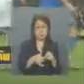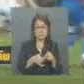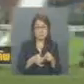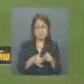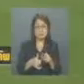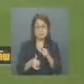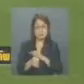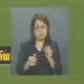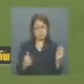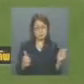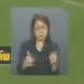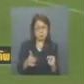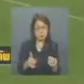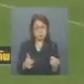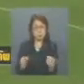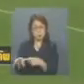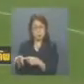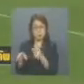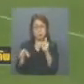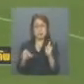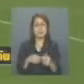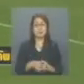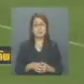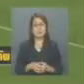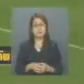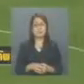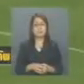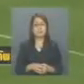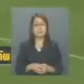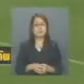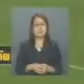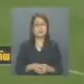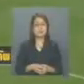อลให้กับแอนโทนีการ์เนอร์ทำประตูเข้าไปค่ะ